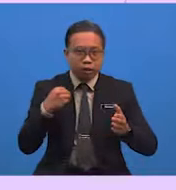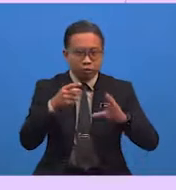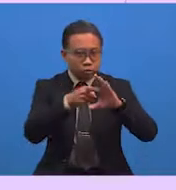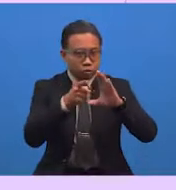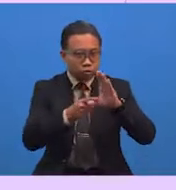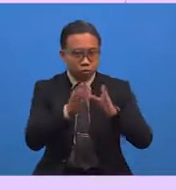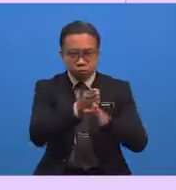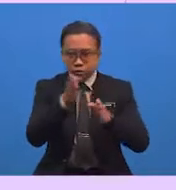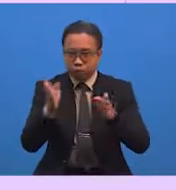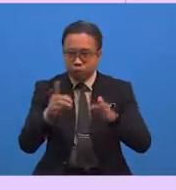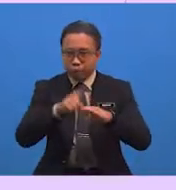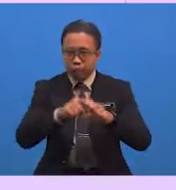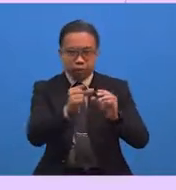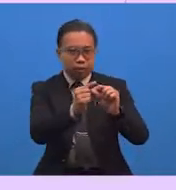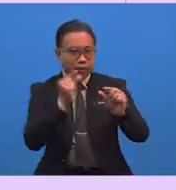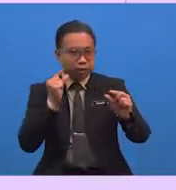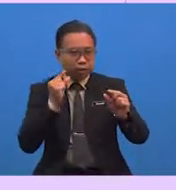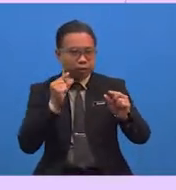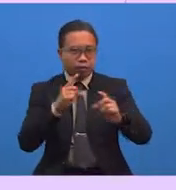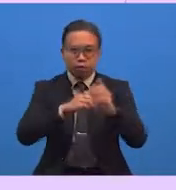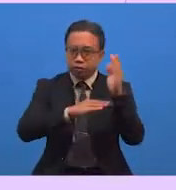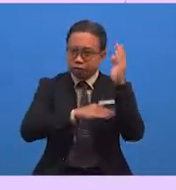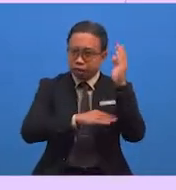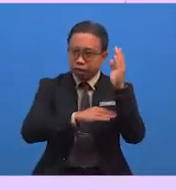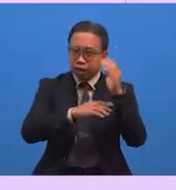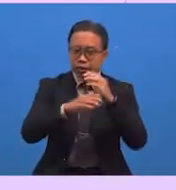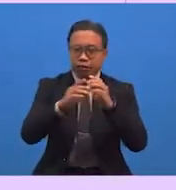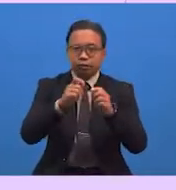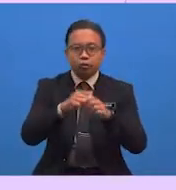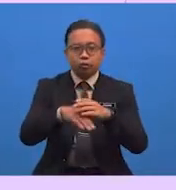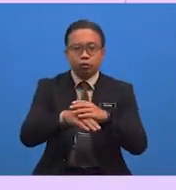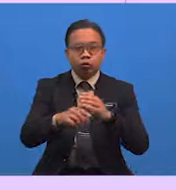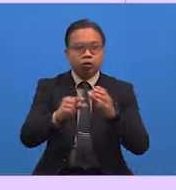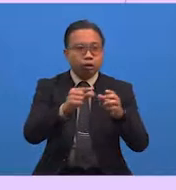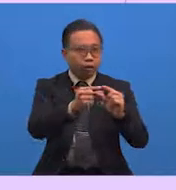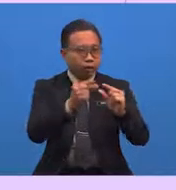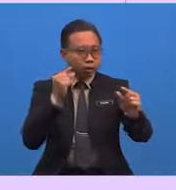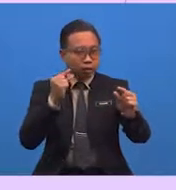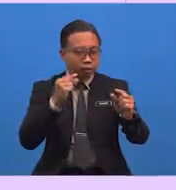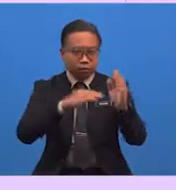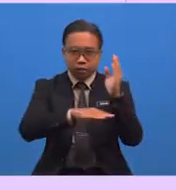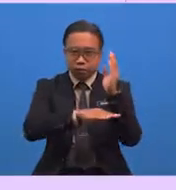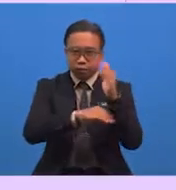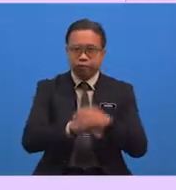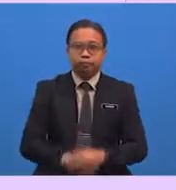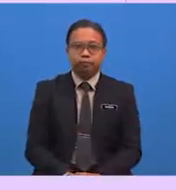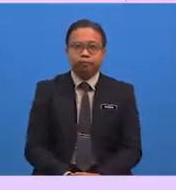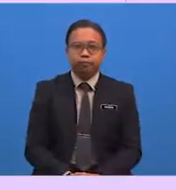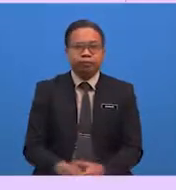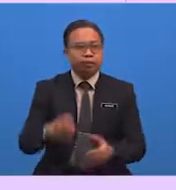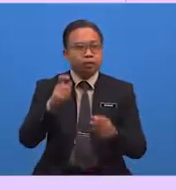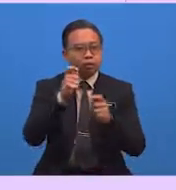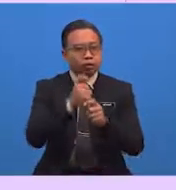garis bersilang termasuk garis serenjang. Kedua, menentukan